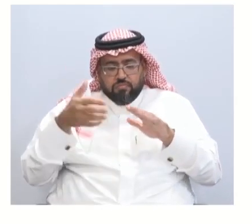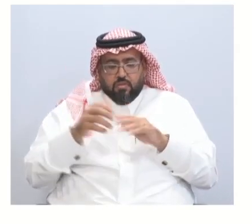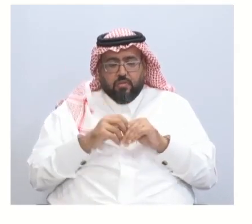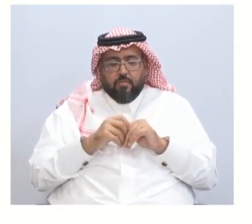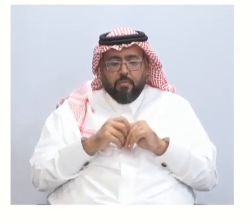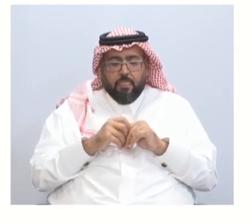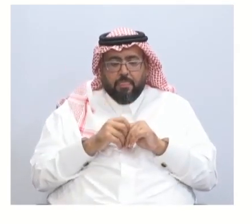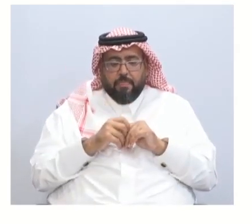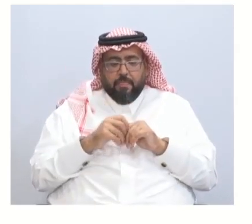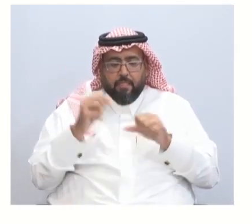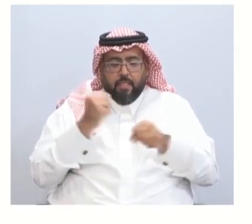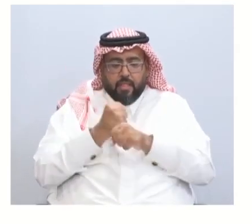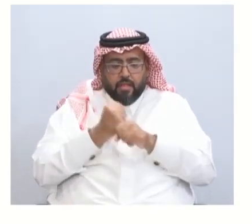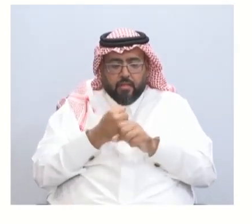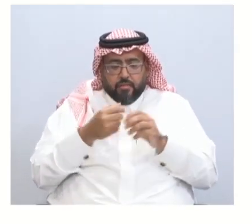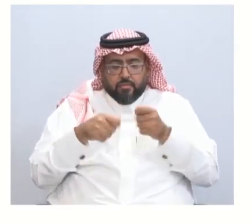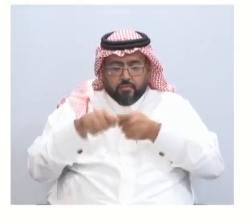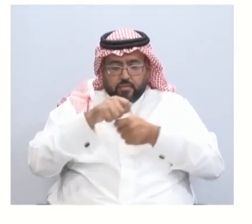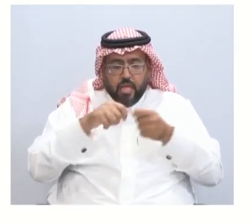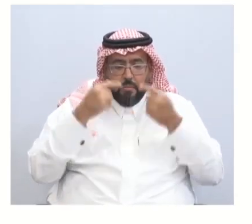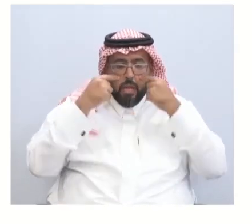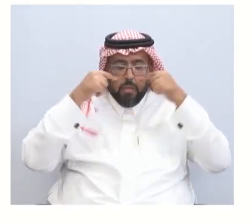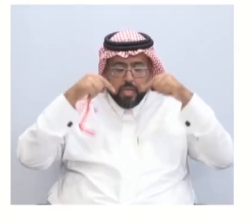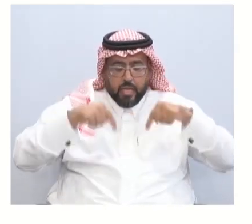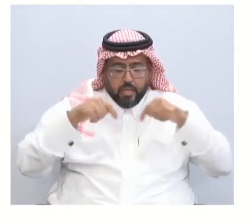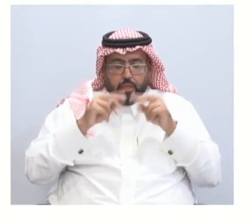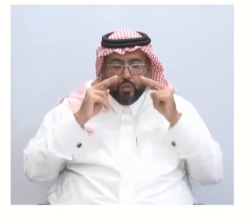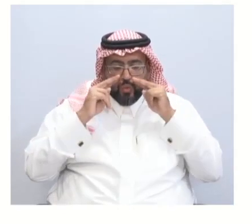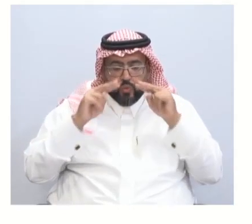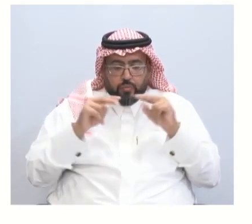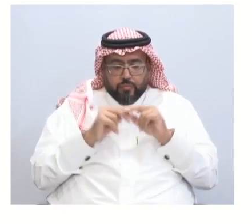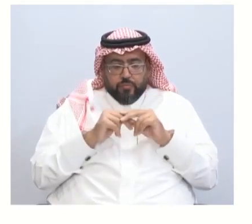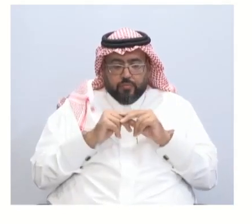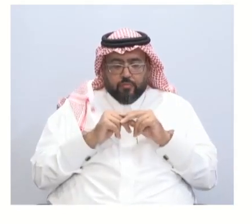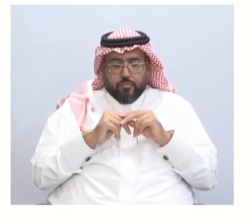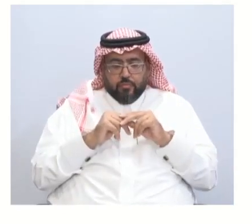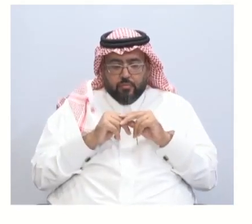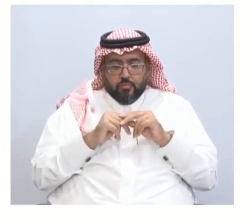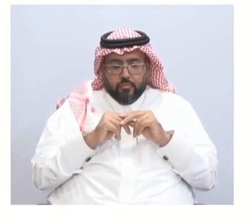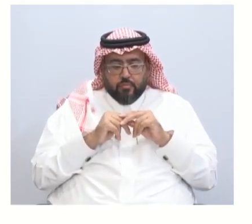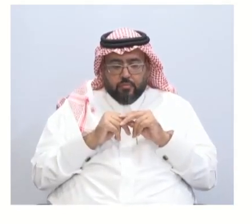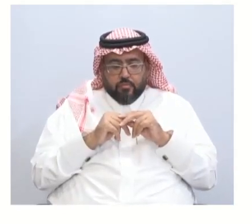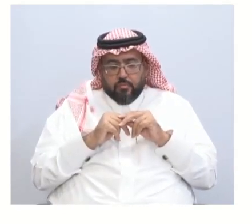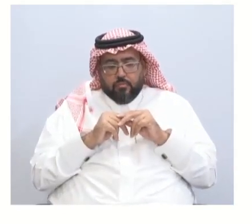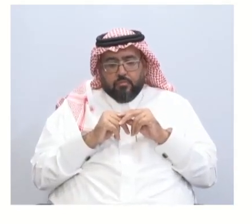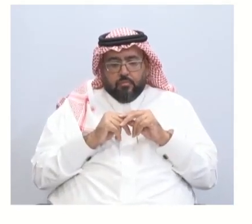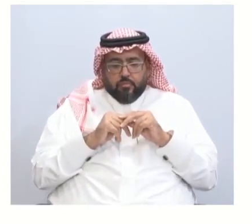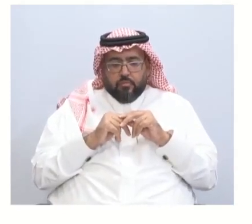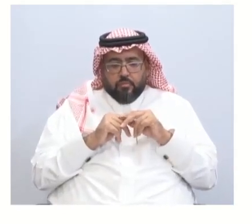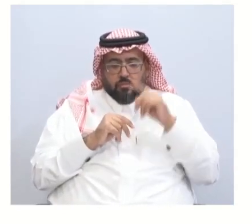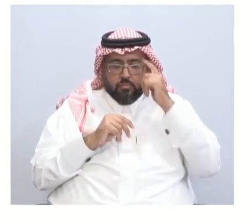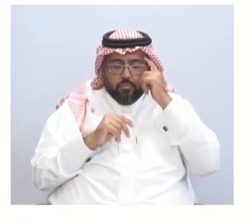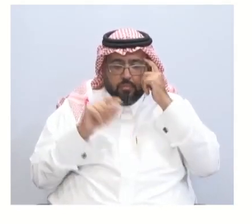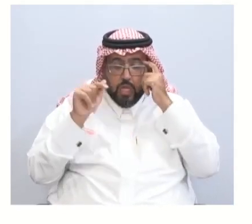المحيط في عمليه الربط مع الحياه عزيزي الطالب عزيزتي الطالبه هل قمت او هل قمت